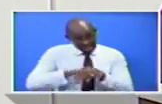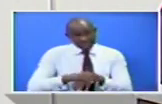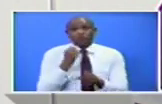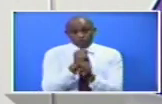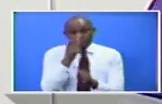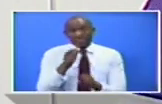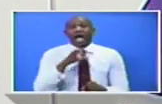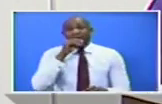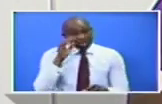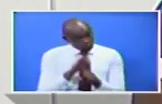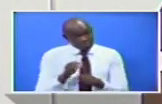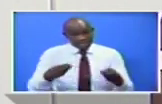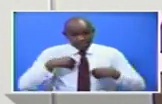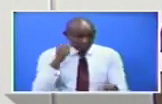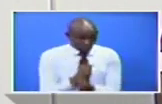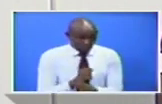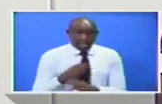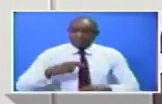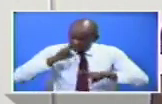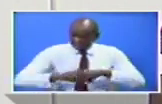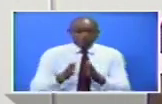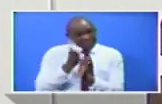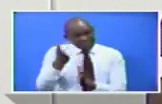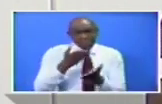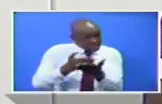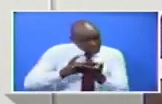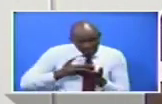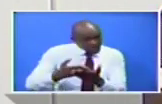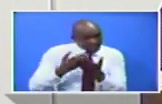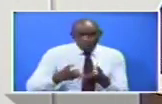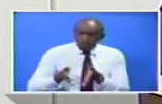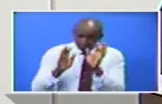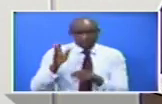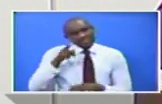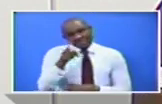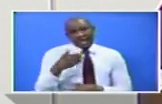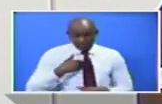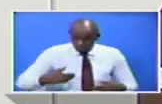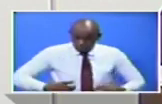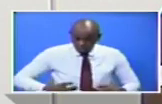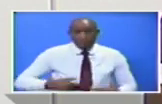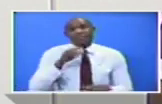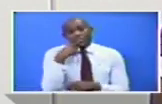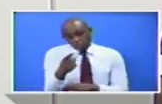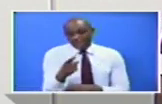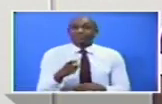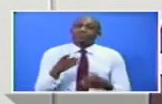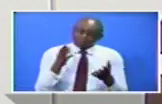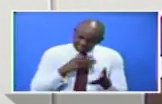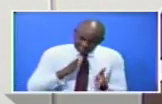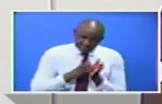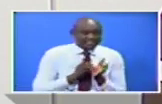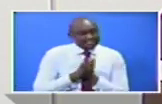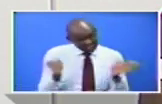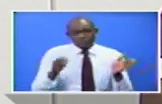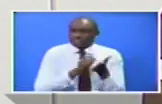kiongozi shupavu kabisa, nikakaa chini na yeye nikaona kuna opportunities za young women. Kwa hivyo nikamwambia katibu, hapa